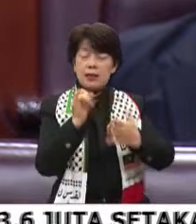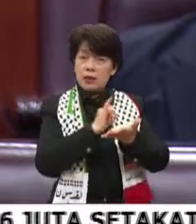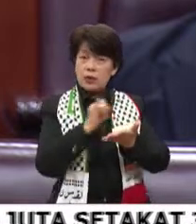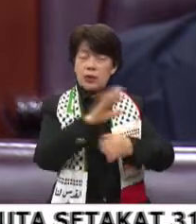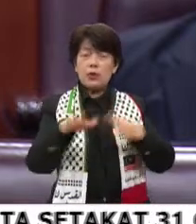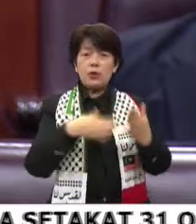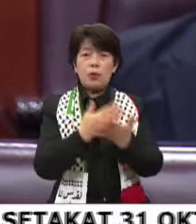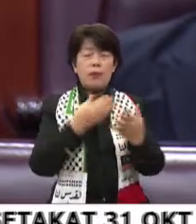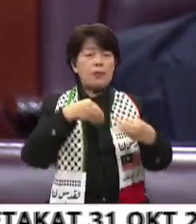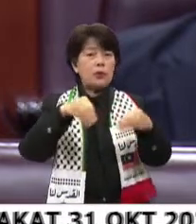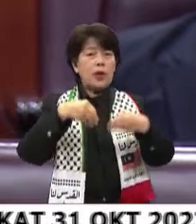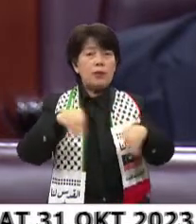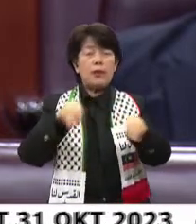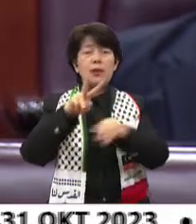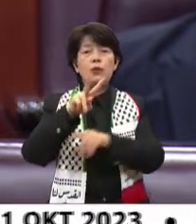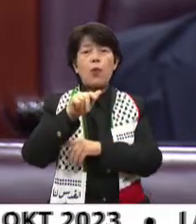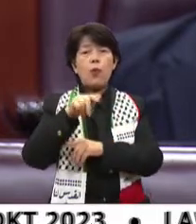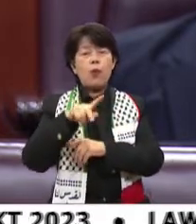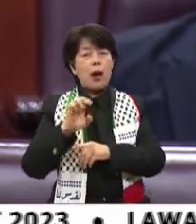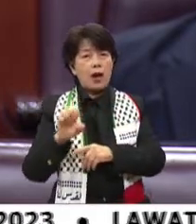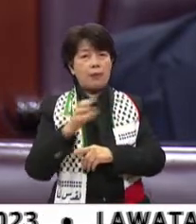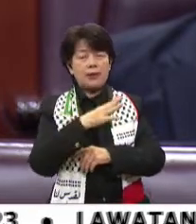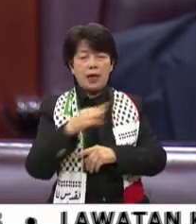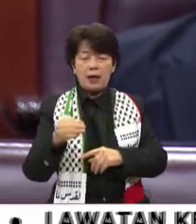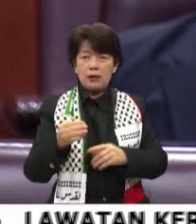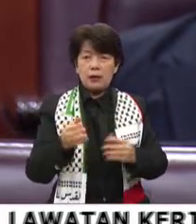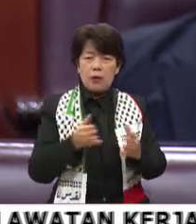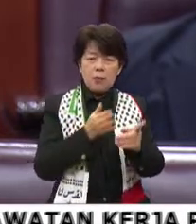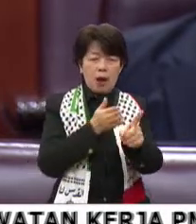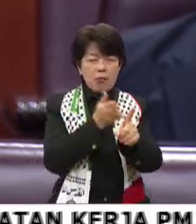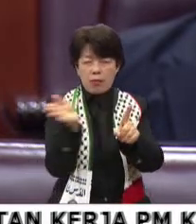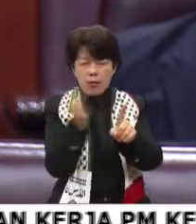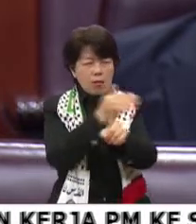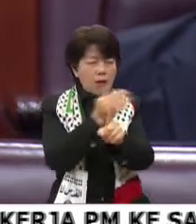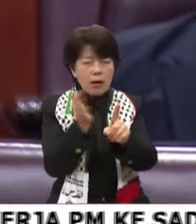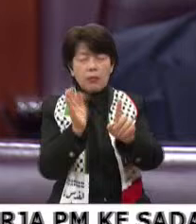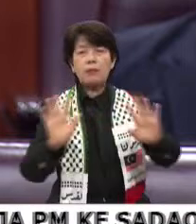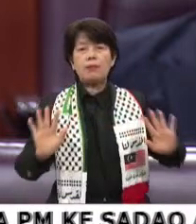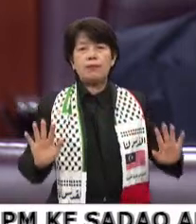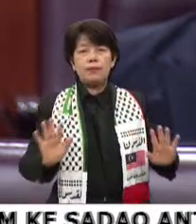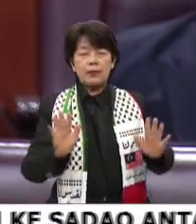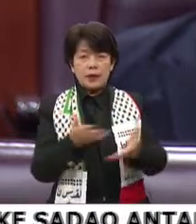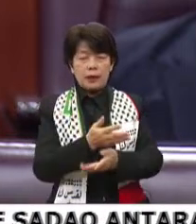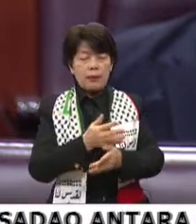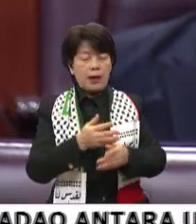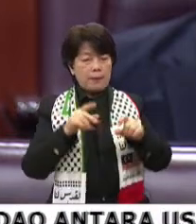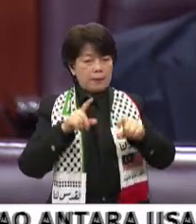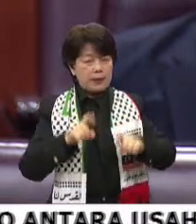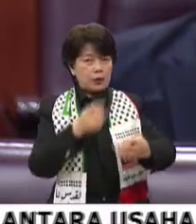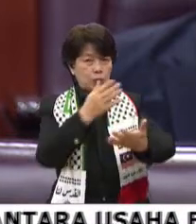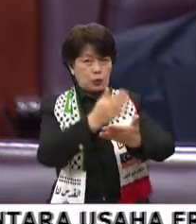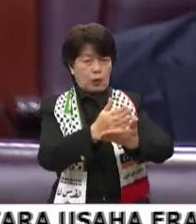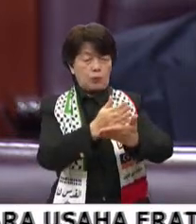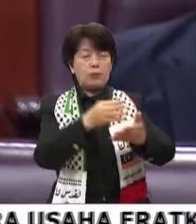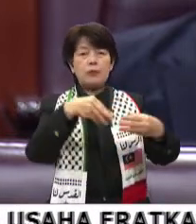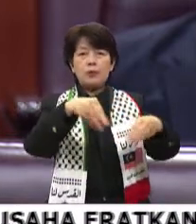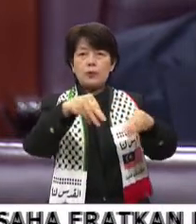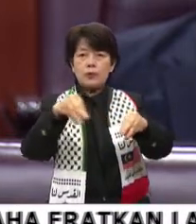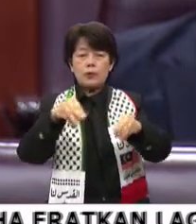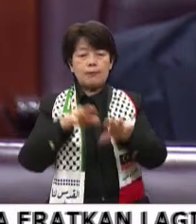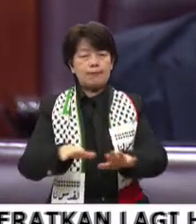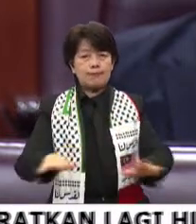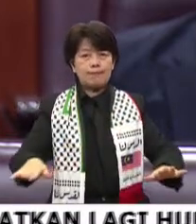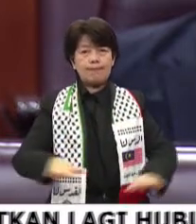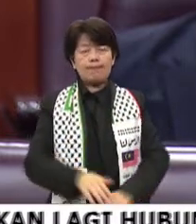penjual-penjual vap yang ketika ini sewenang-wenangnya menjual vap terutama sekali kepada kanak-kanak itu adalah jawapan